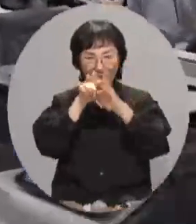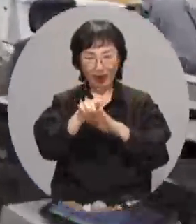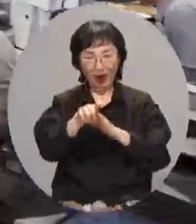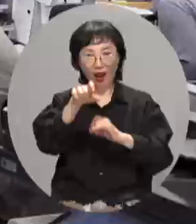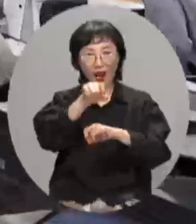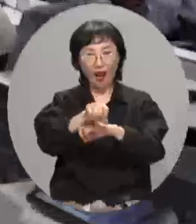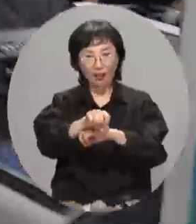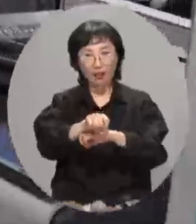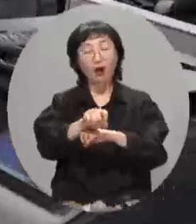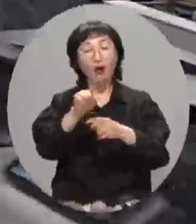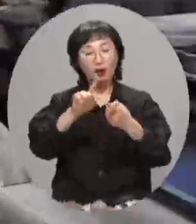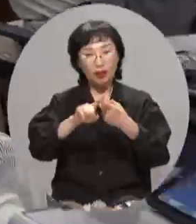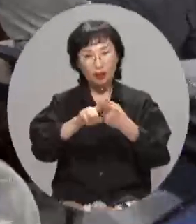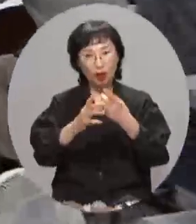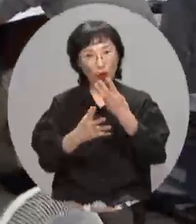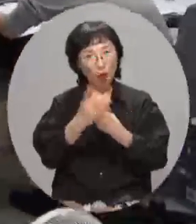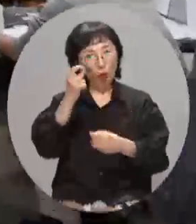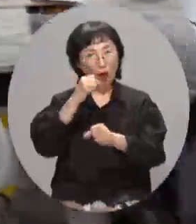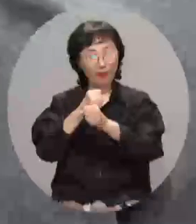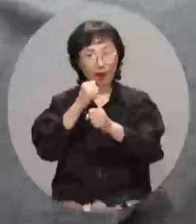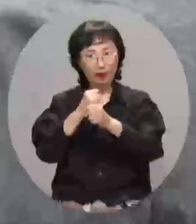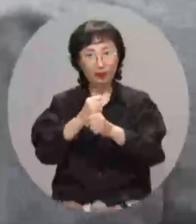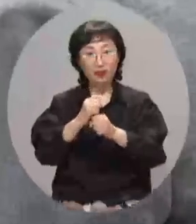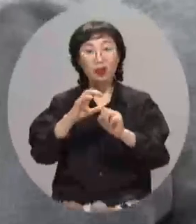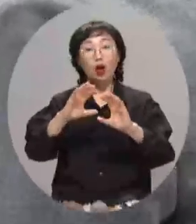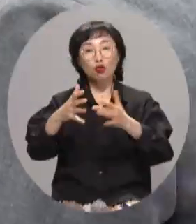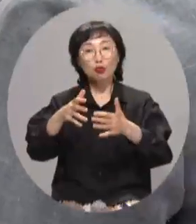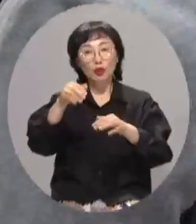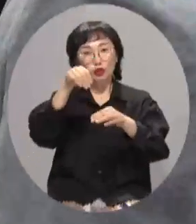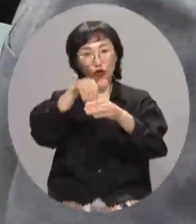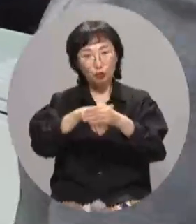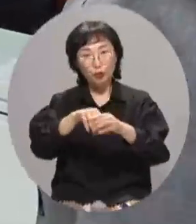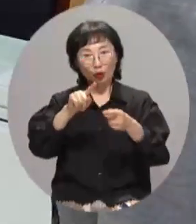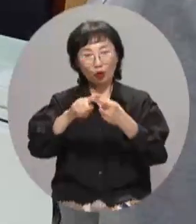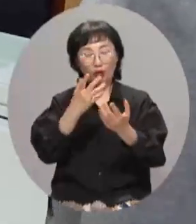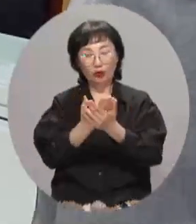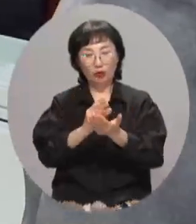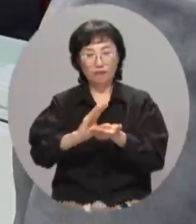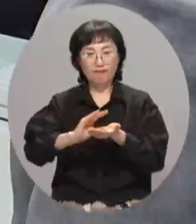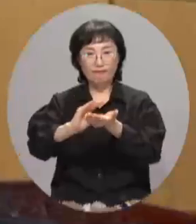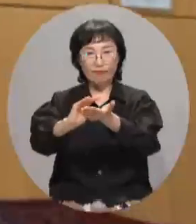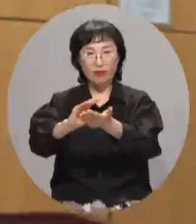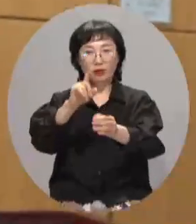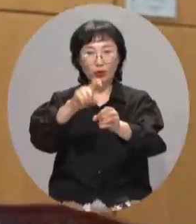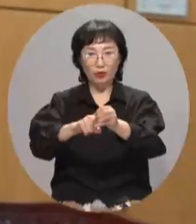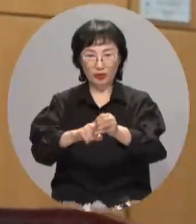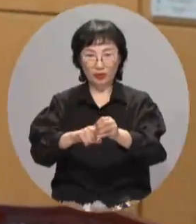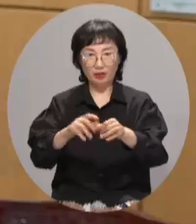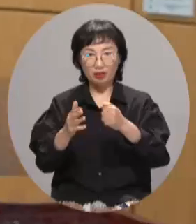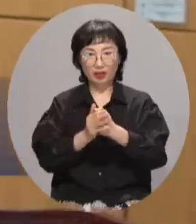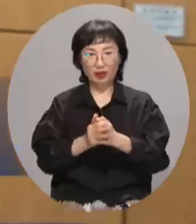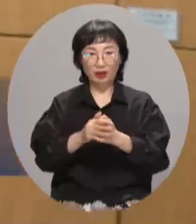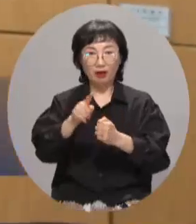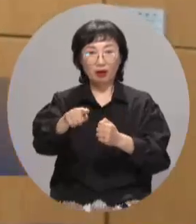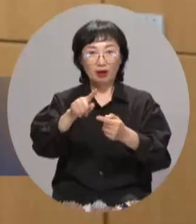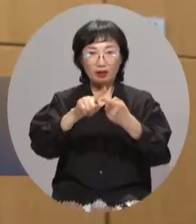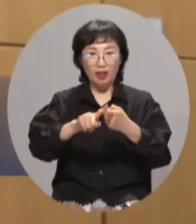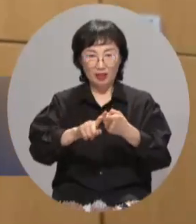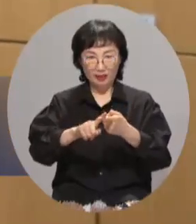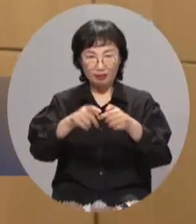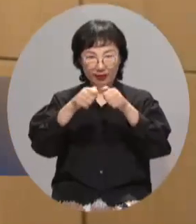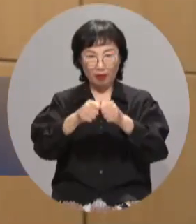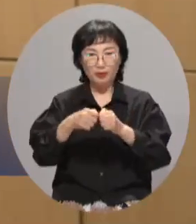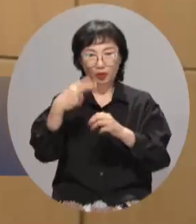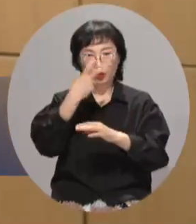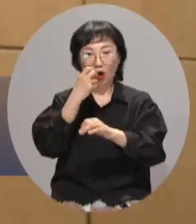좌우할 완주군민의 주민투표를 요구하는 서명부를 제출하기 위해서입니다. 세부적인 점검 다 하시고